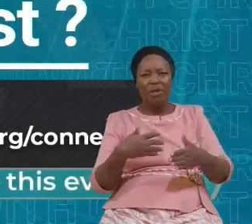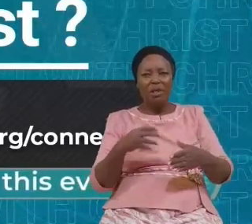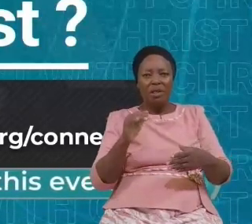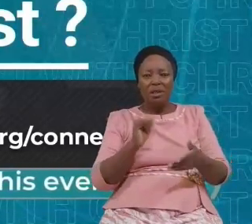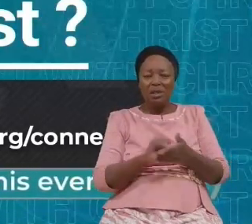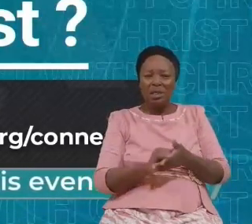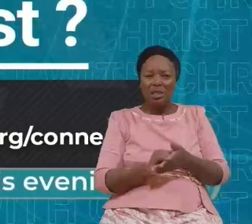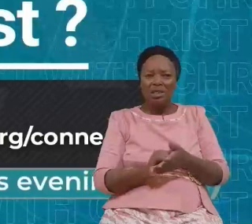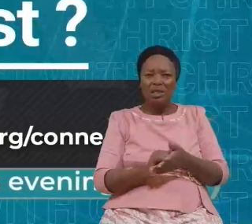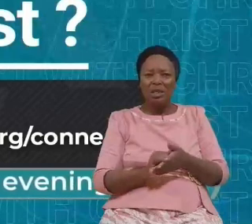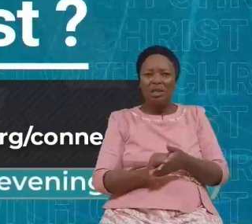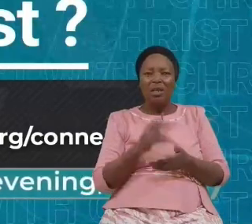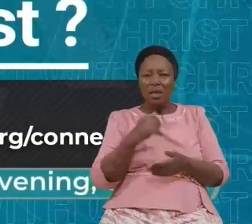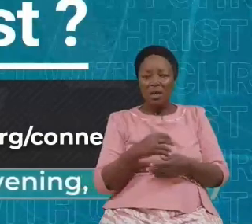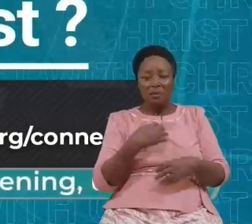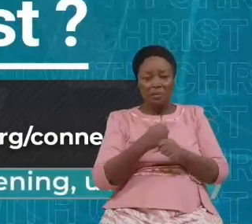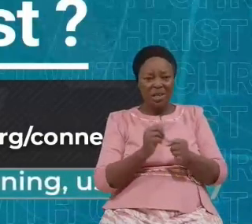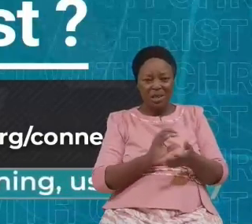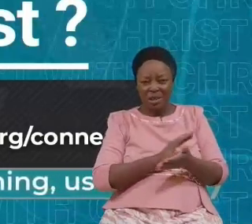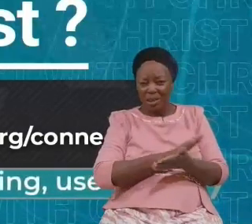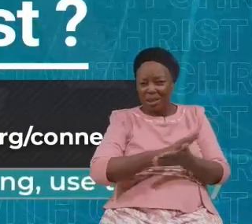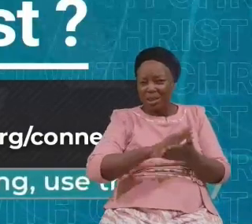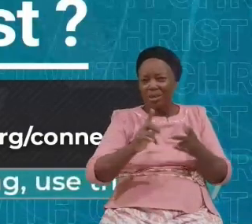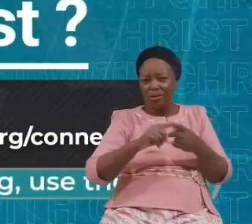tout est clair pour vous maintenant